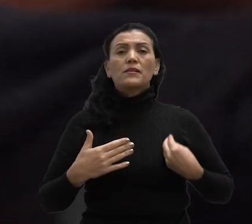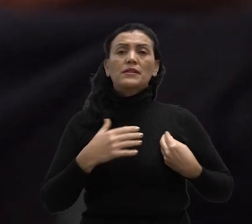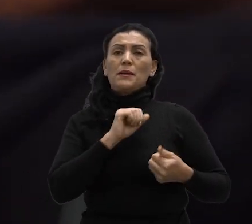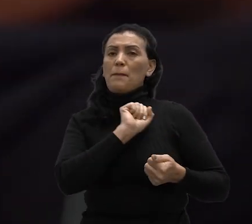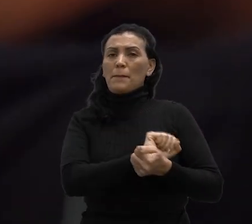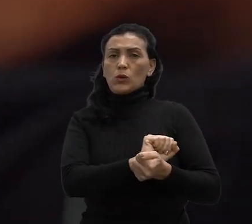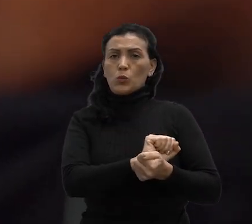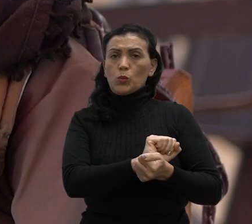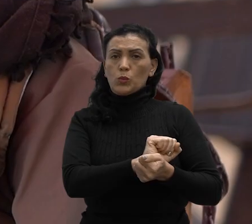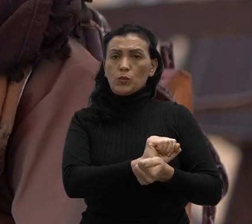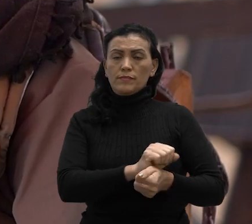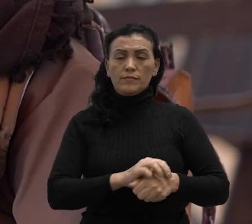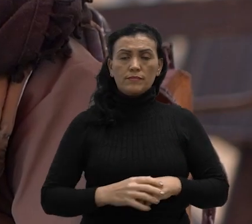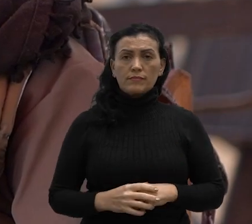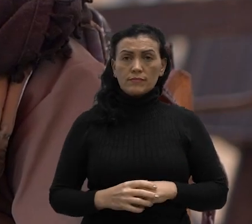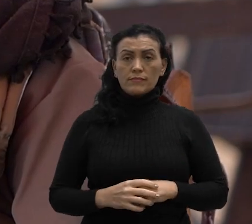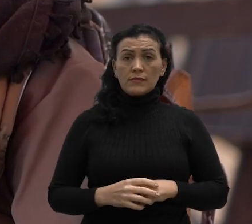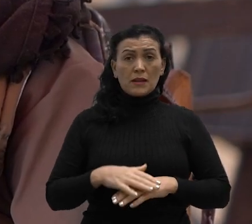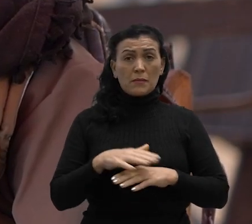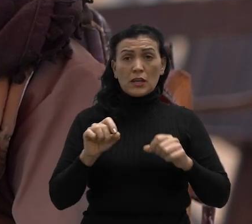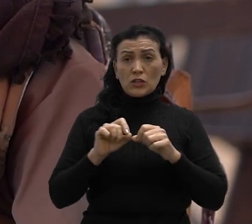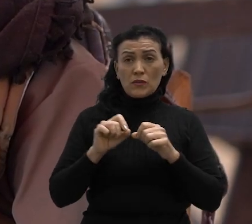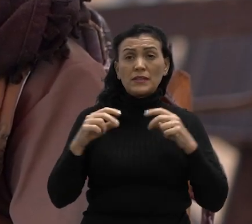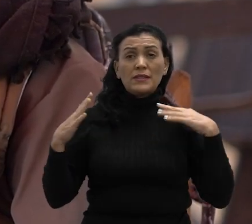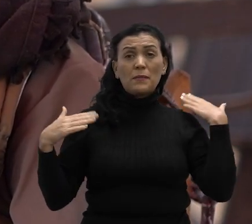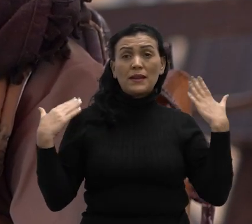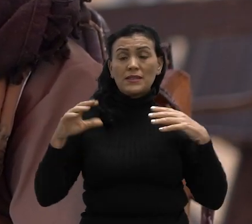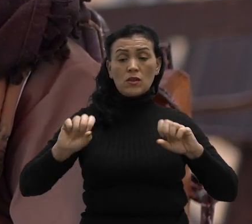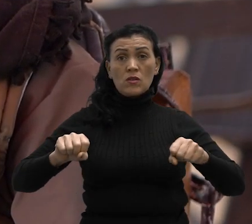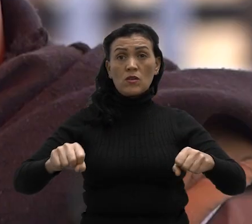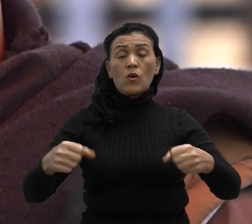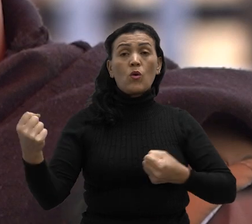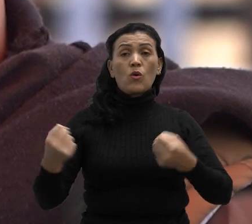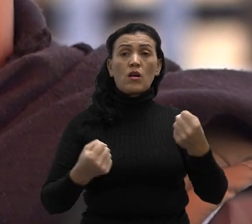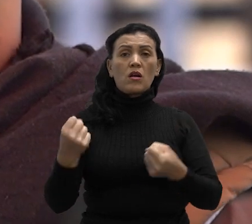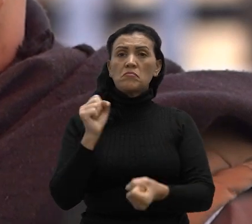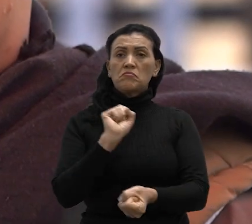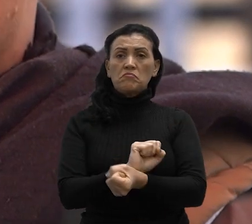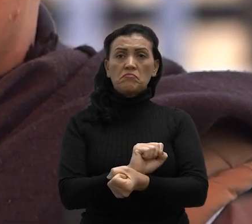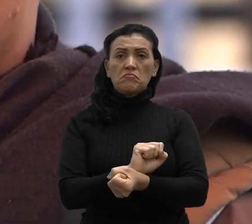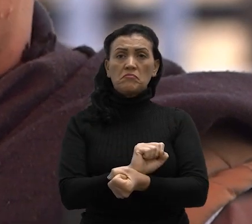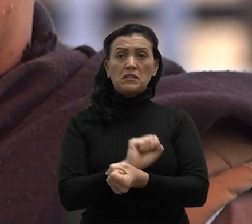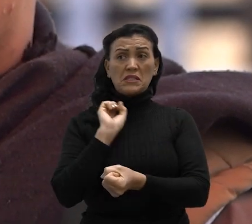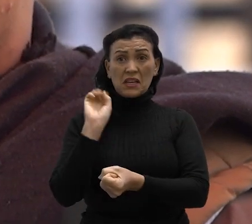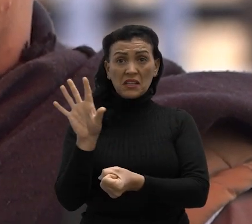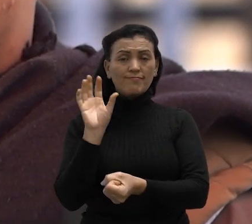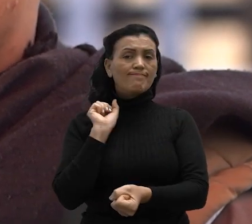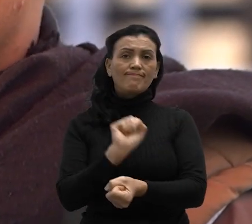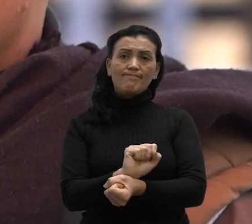اروح، قعدت 3 سنين سنتين وانا موقف على كل شيء. صوت في مسارات